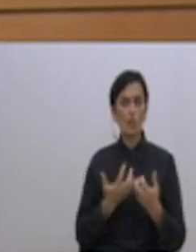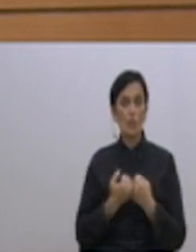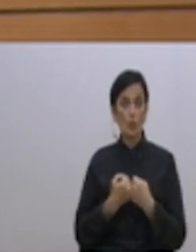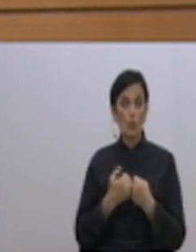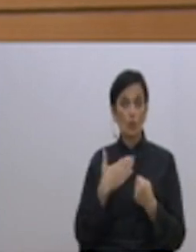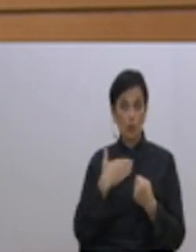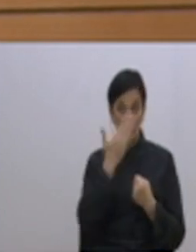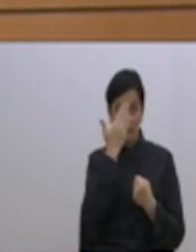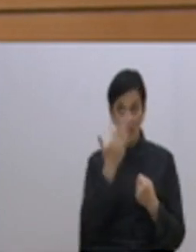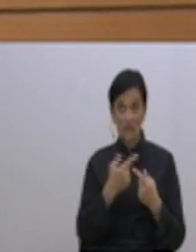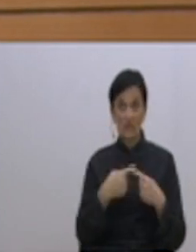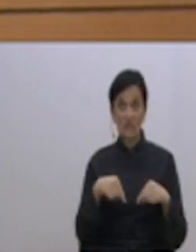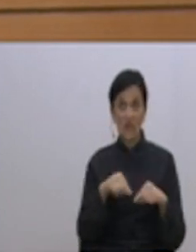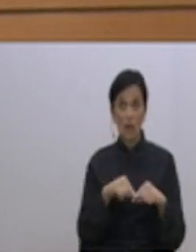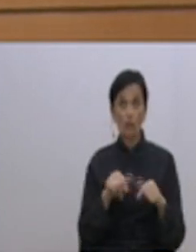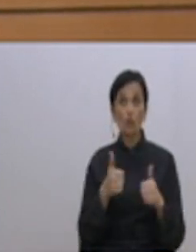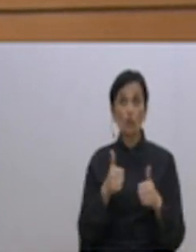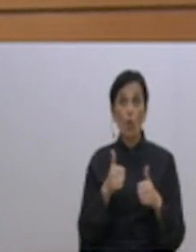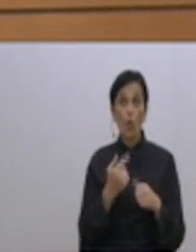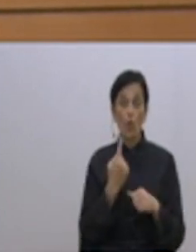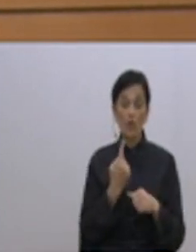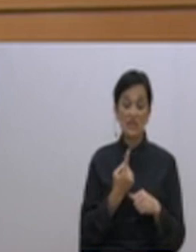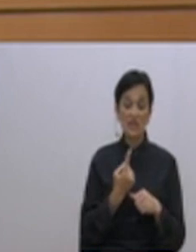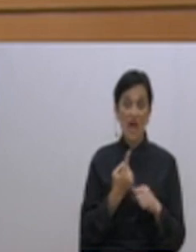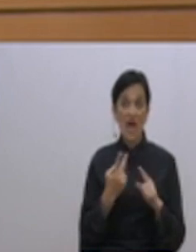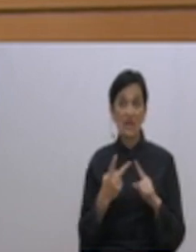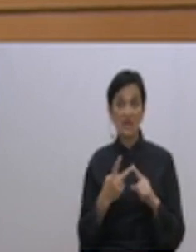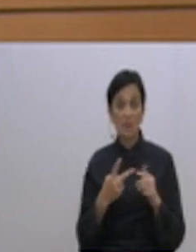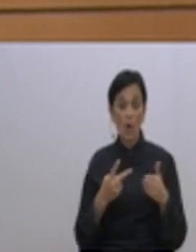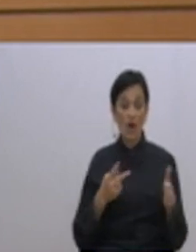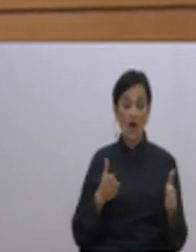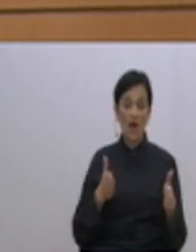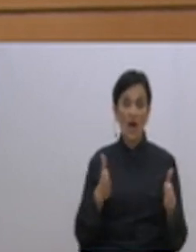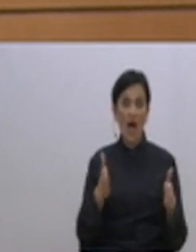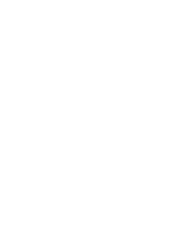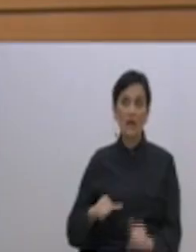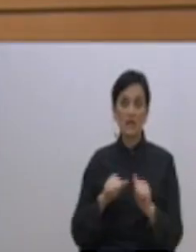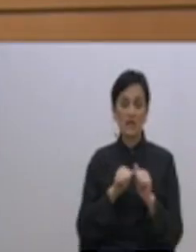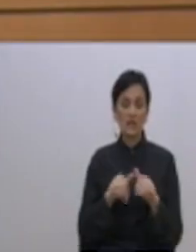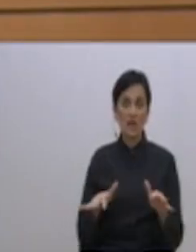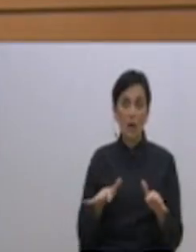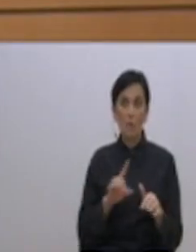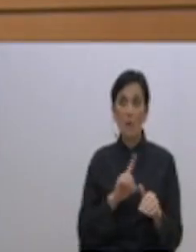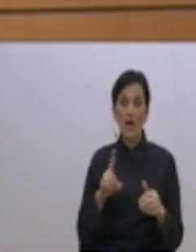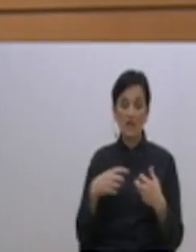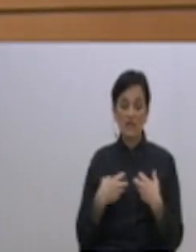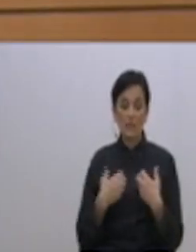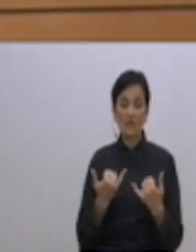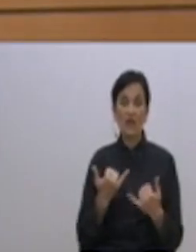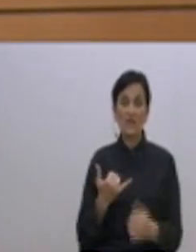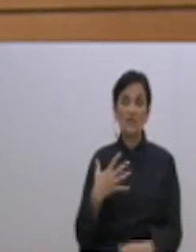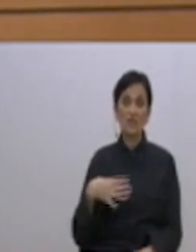ჩვენ საზოგადოებაში. Როგორც ერთი, ასევე მეორე ხაზი არის კნარი ტყუილი. სამწუხაროდ დღეს